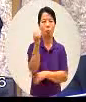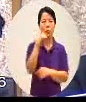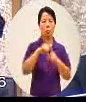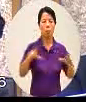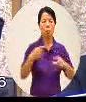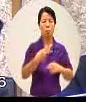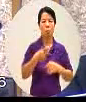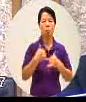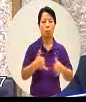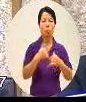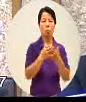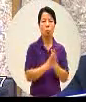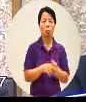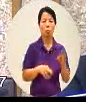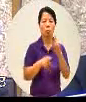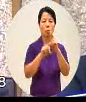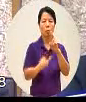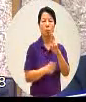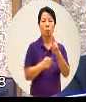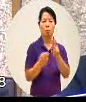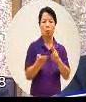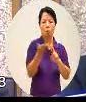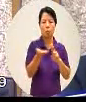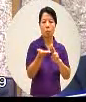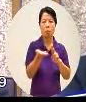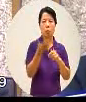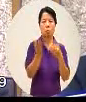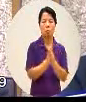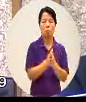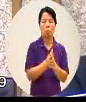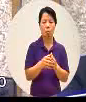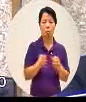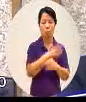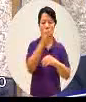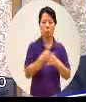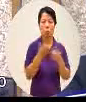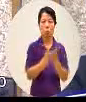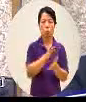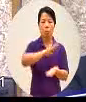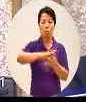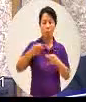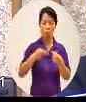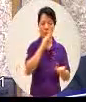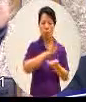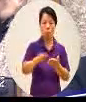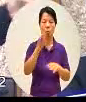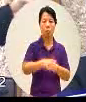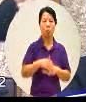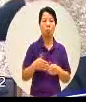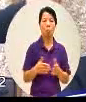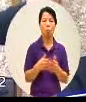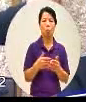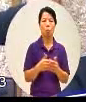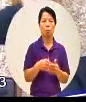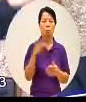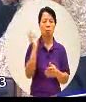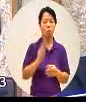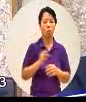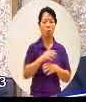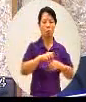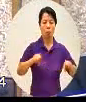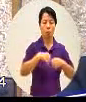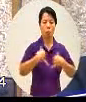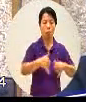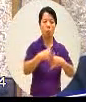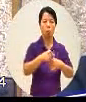如果在12月的上旬可以全线哦改善完毕，改善完毕了以后，让那个水管路西